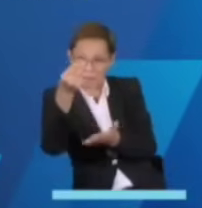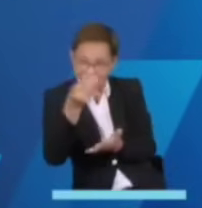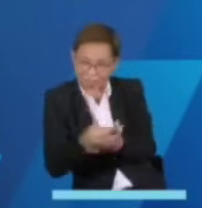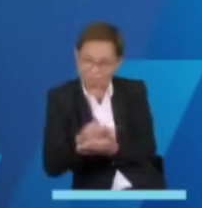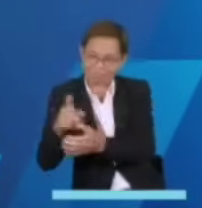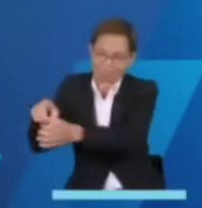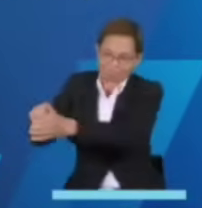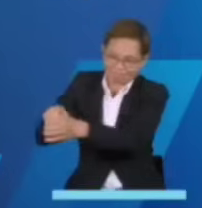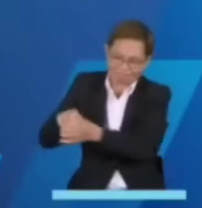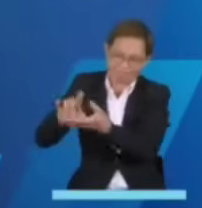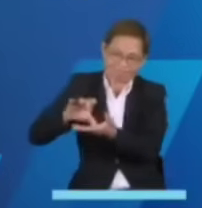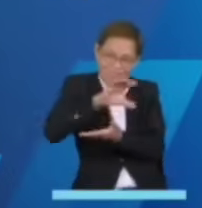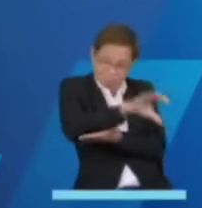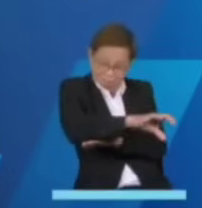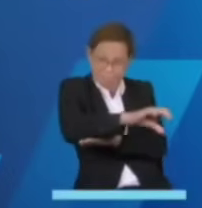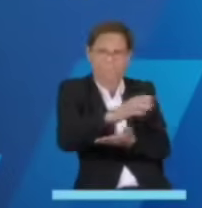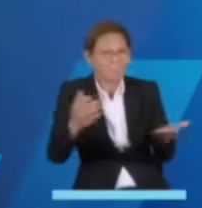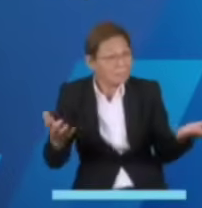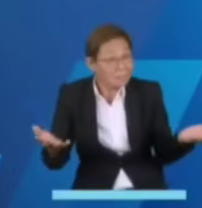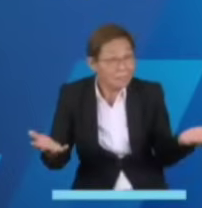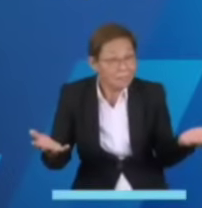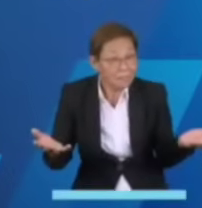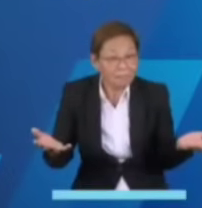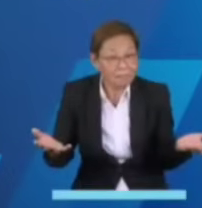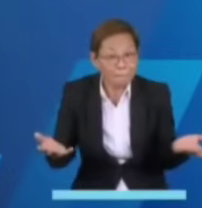RM76.1 bilion. Ini